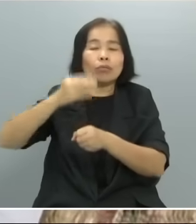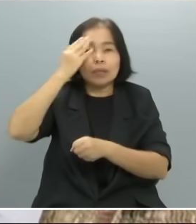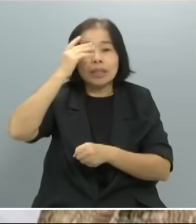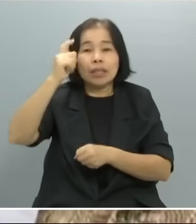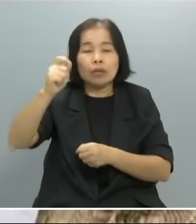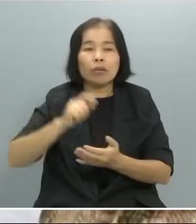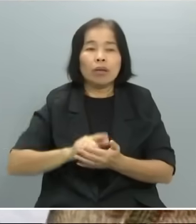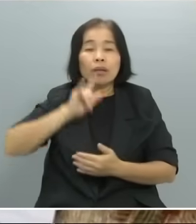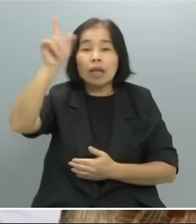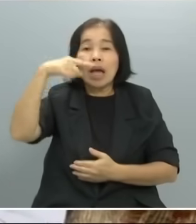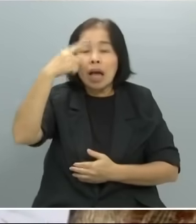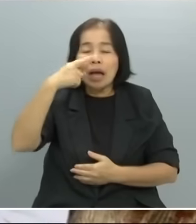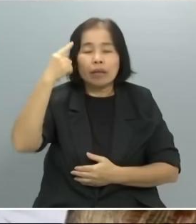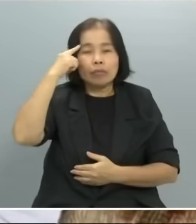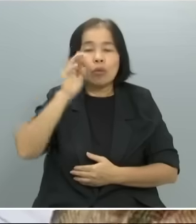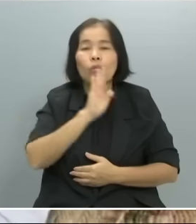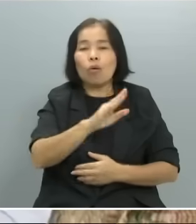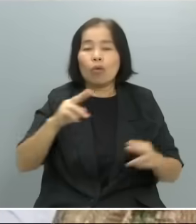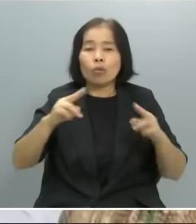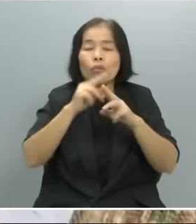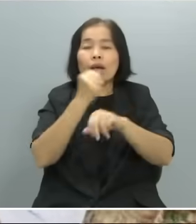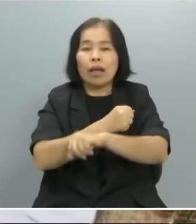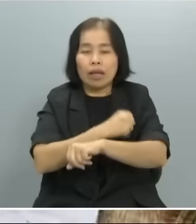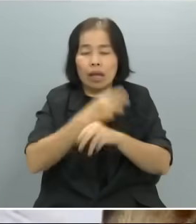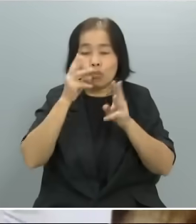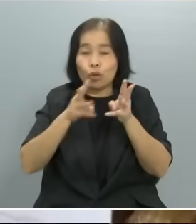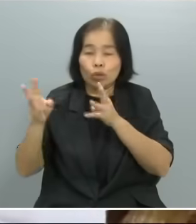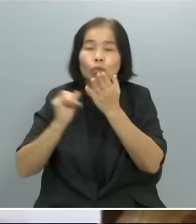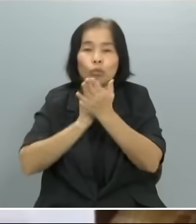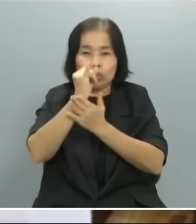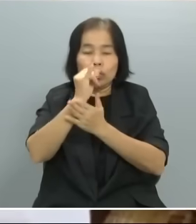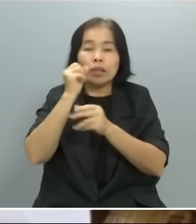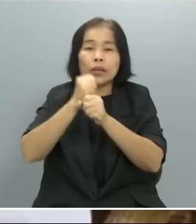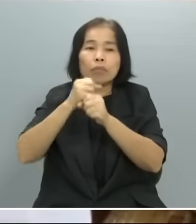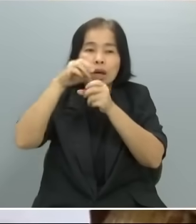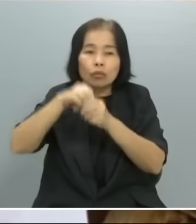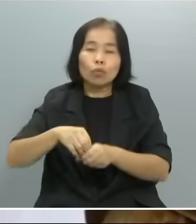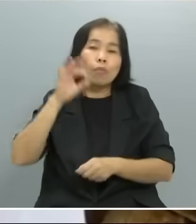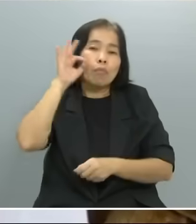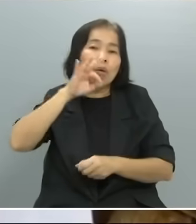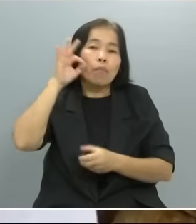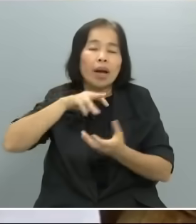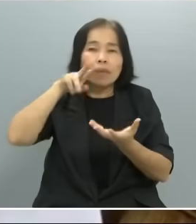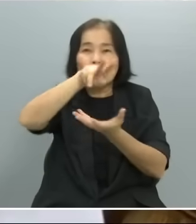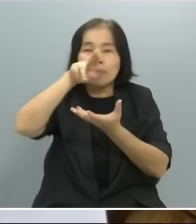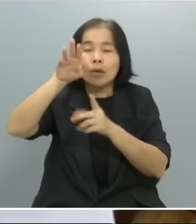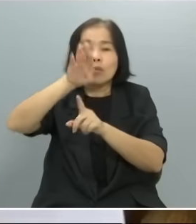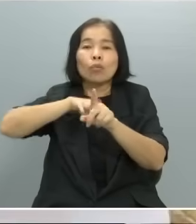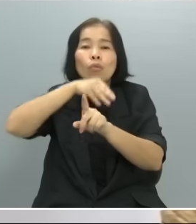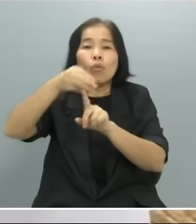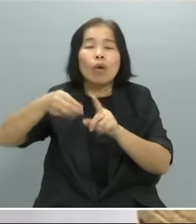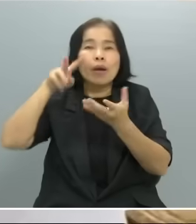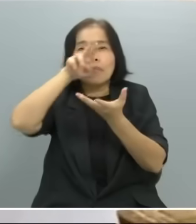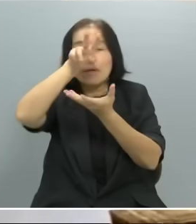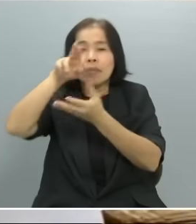ทางกรมการจัดหางานของกระทรวงแรงงานอย่างถูกต้องไปทำงานเป็นคนงานเก็บผลไม้ในสวนกล้วยเดินทางไปตั้งแต่ปลาย